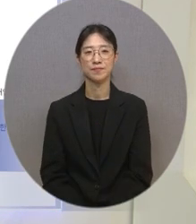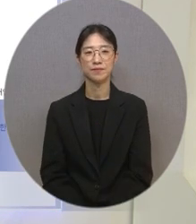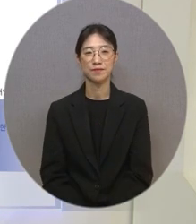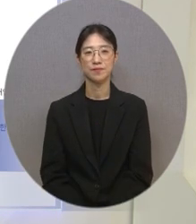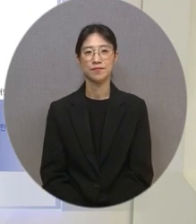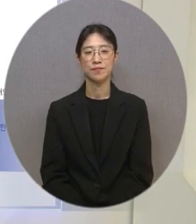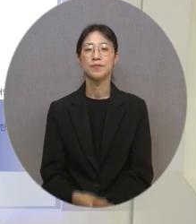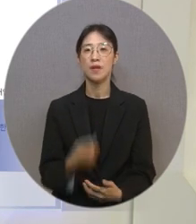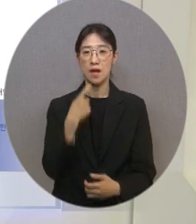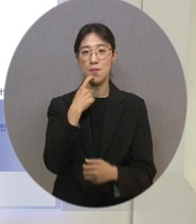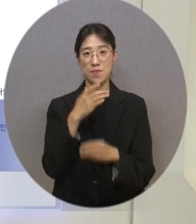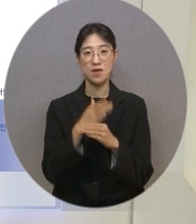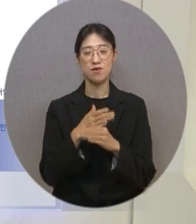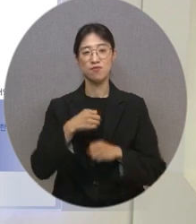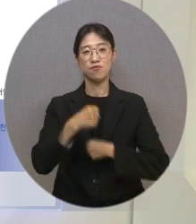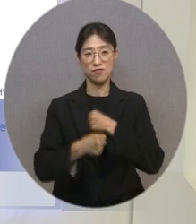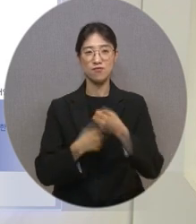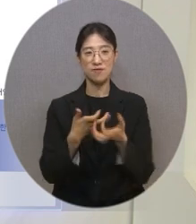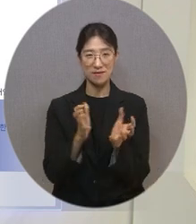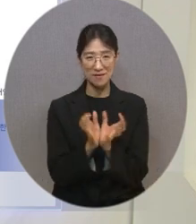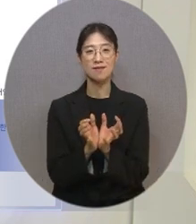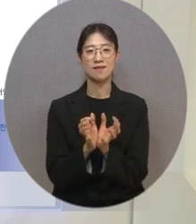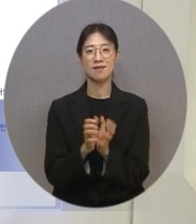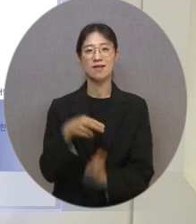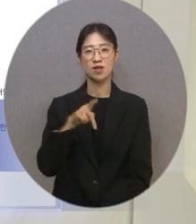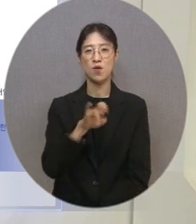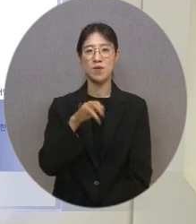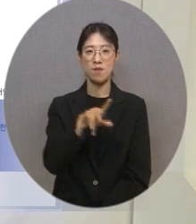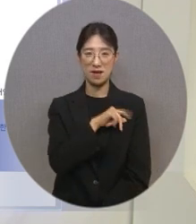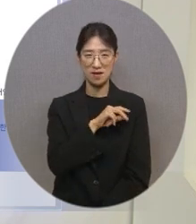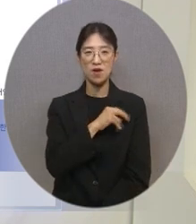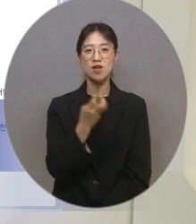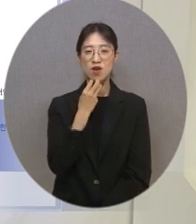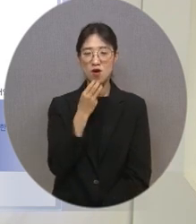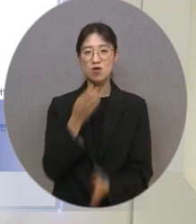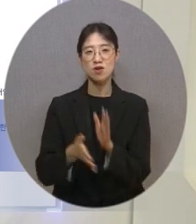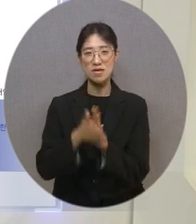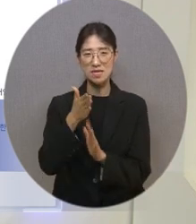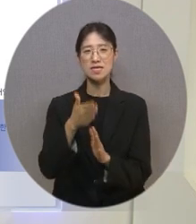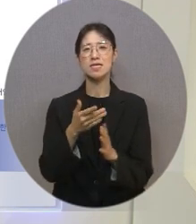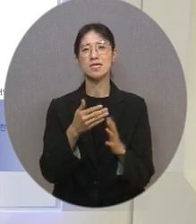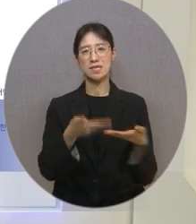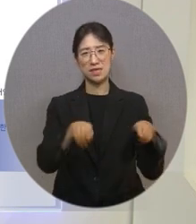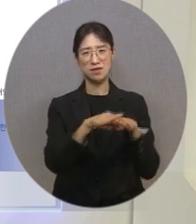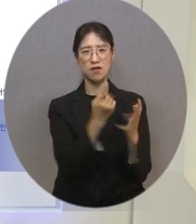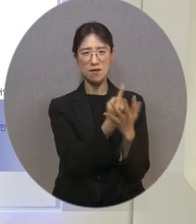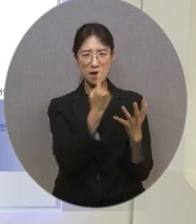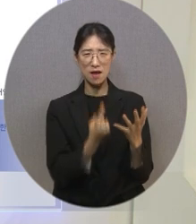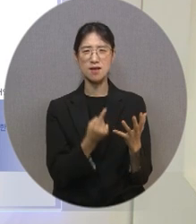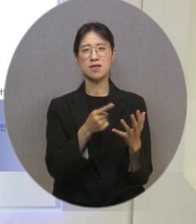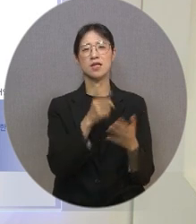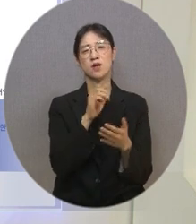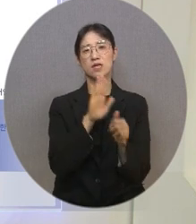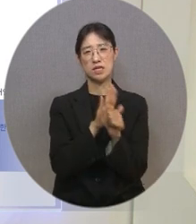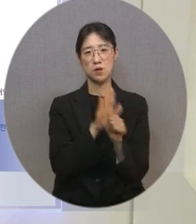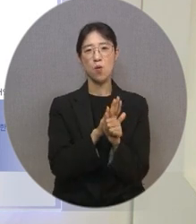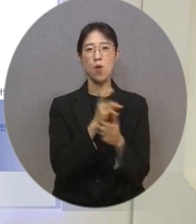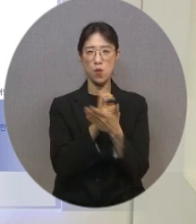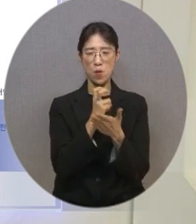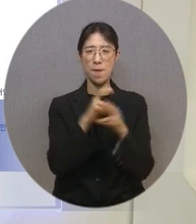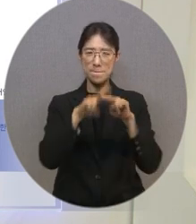더불어민주당 서미아 의원이 서울시 탈시설 지원조례 폐지와 관련해 UN 장애인 권리 위원에서 발표한